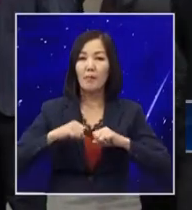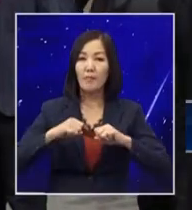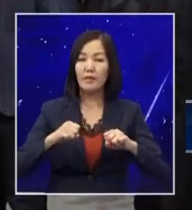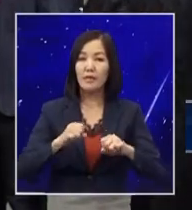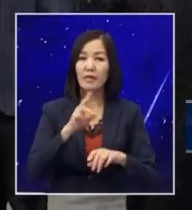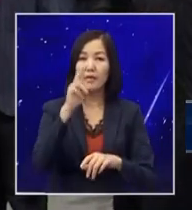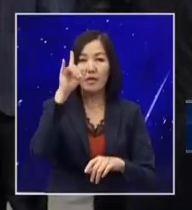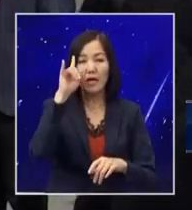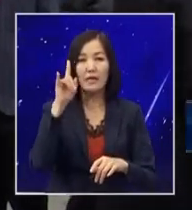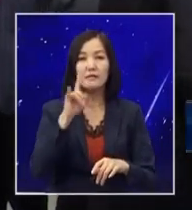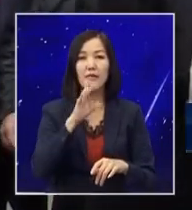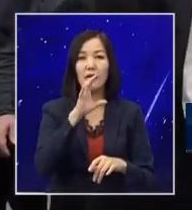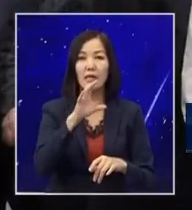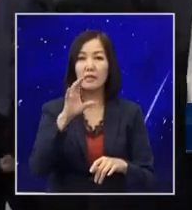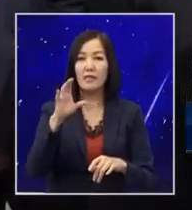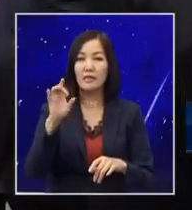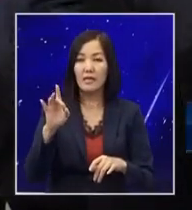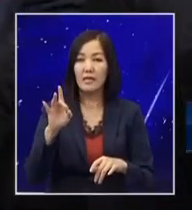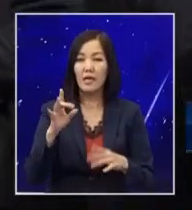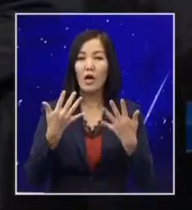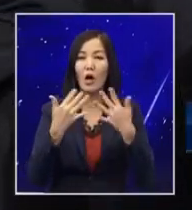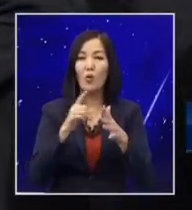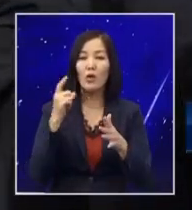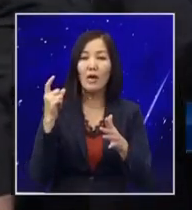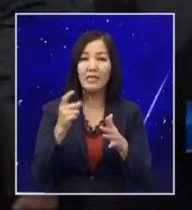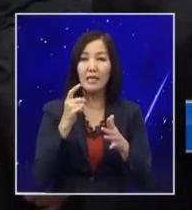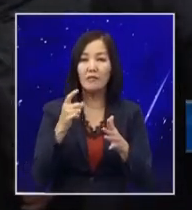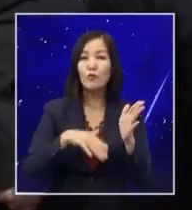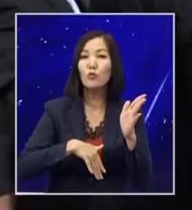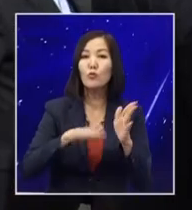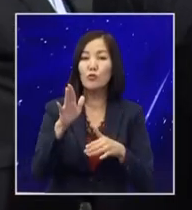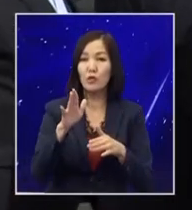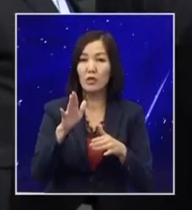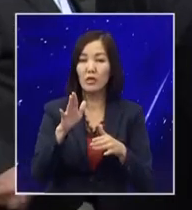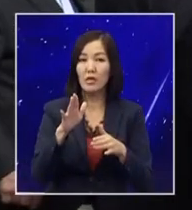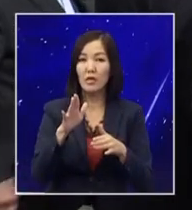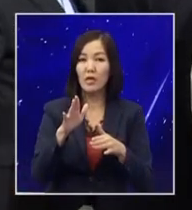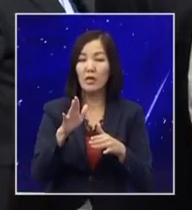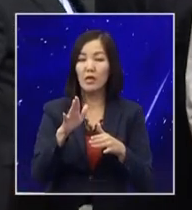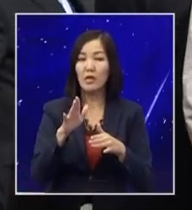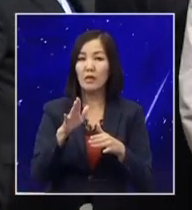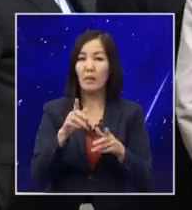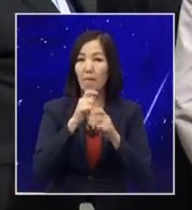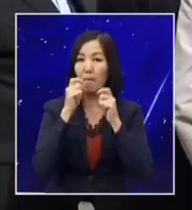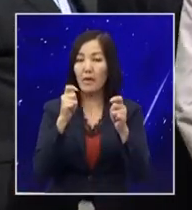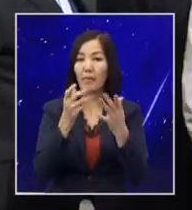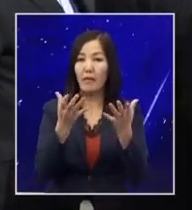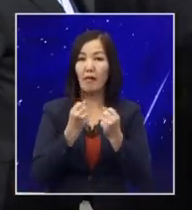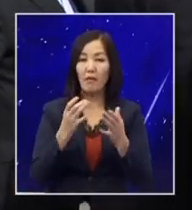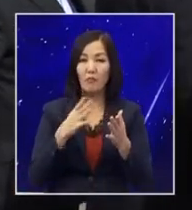союздың кезінде, одақтың кезінде жаңағы ауыл шаруашылығының үздігі деген үлкен жаңағы марапатқа ие